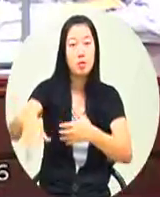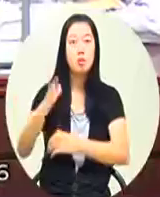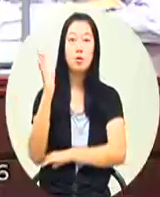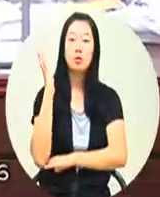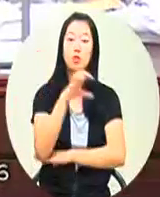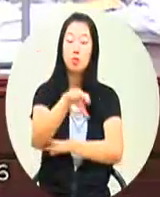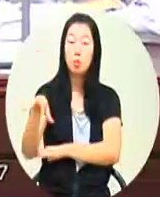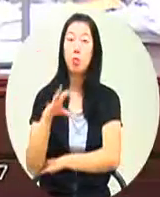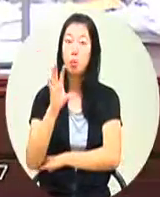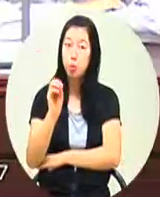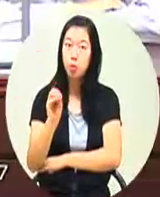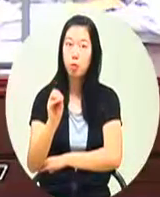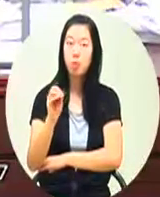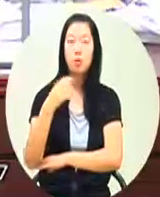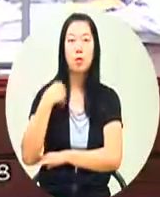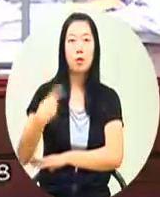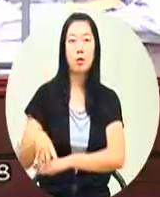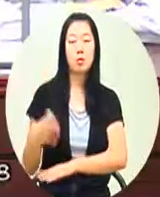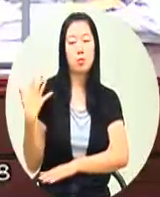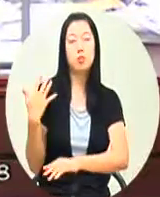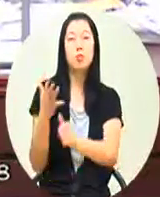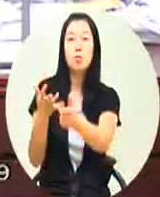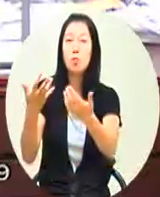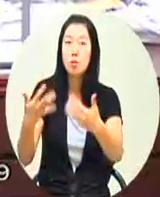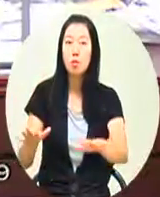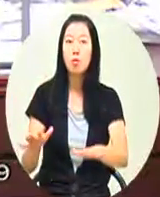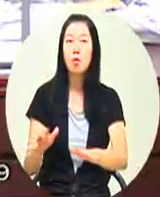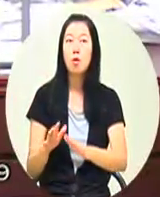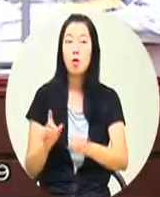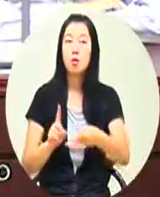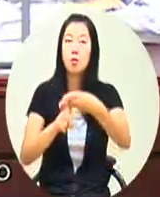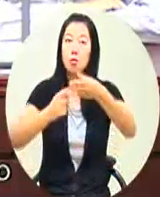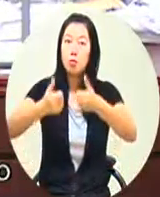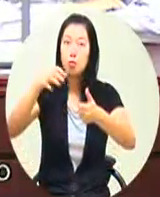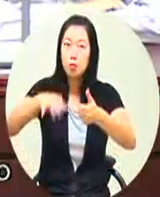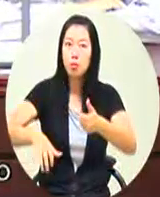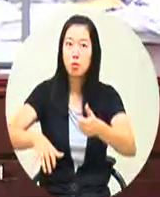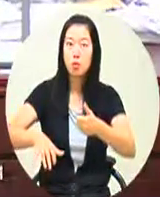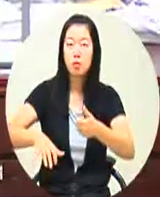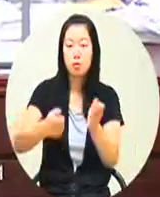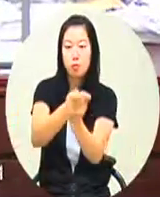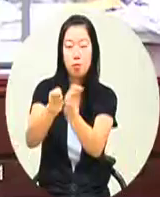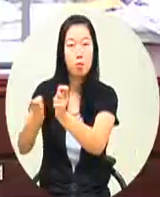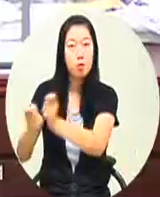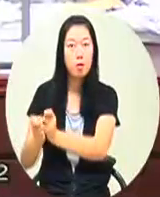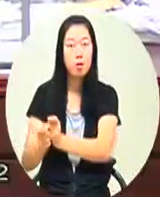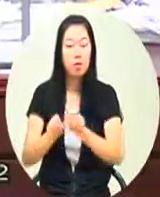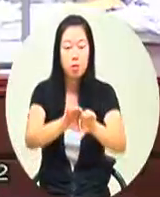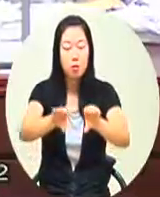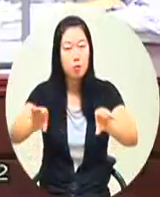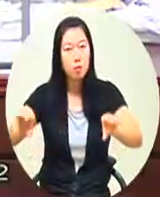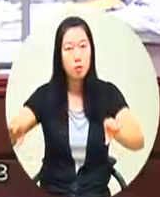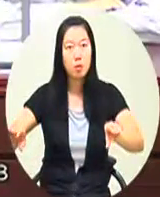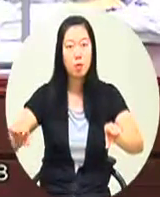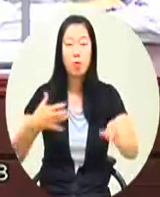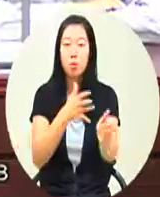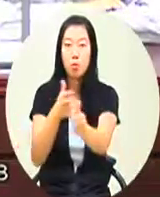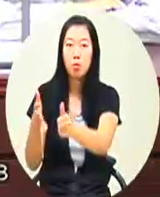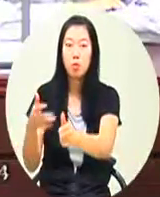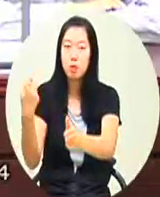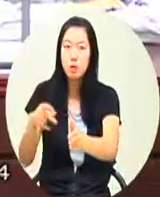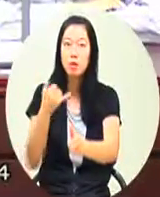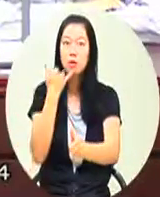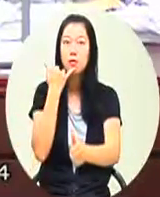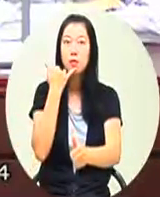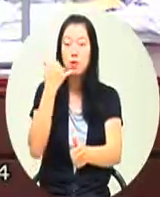们也曾经去问过这个主场馆旁边的停车场等等，这些是不是还有办法让我们做一些治